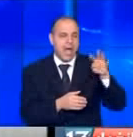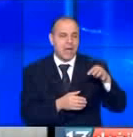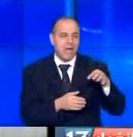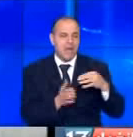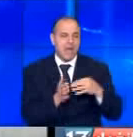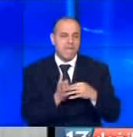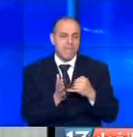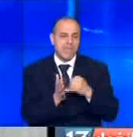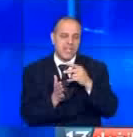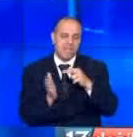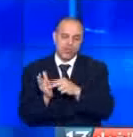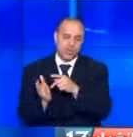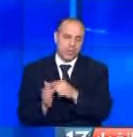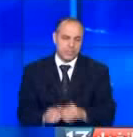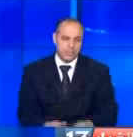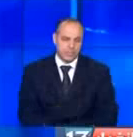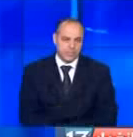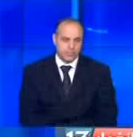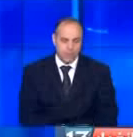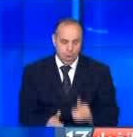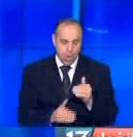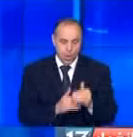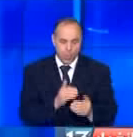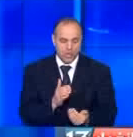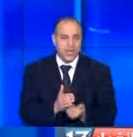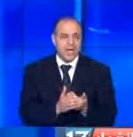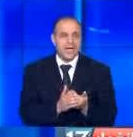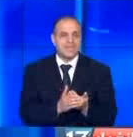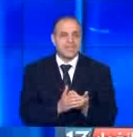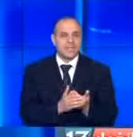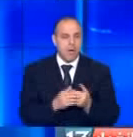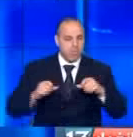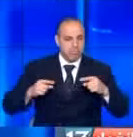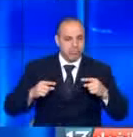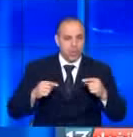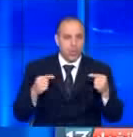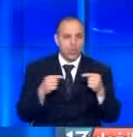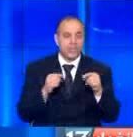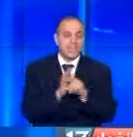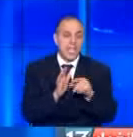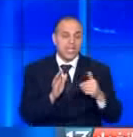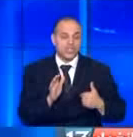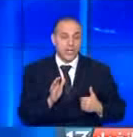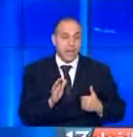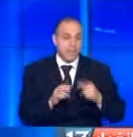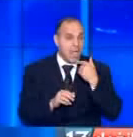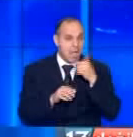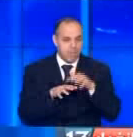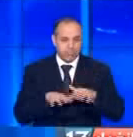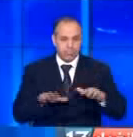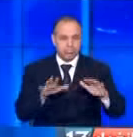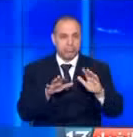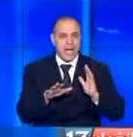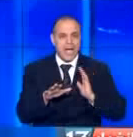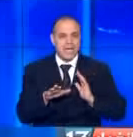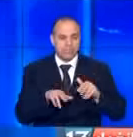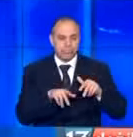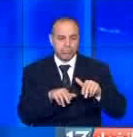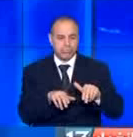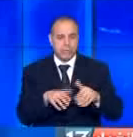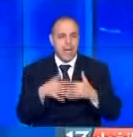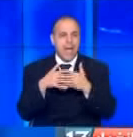في وقت أعلن فيه عن جولة مفاوضات جديدة برعاية أممية هذا الشهر. دعا